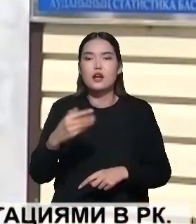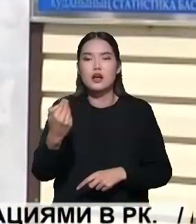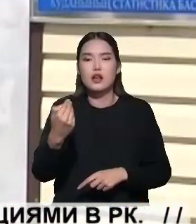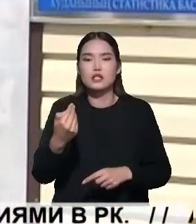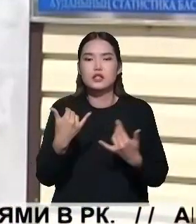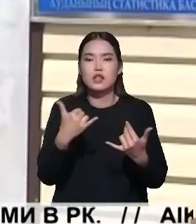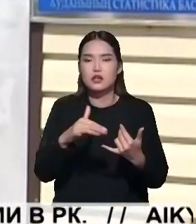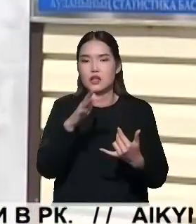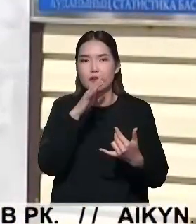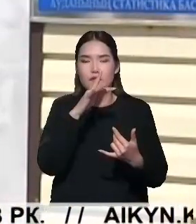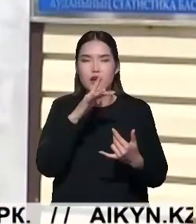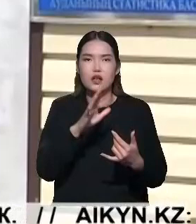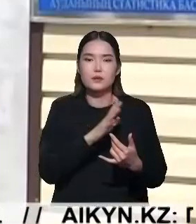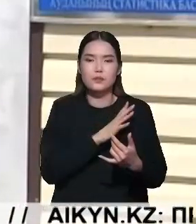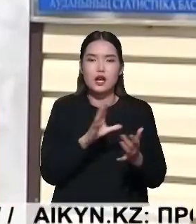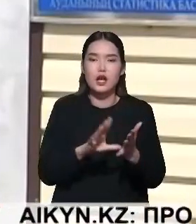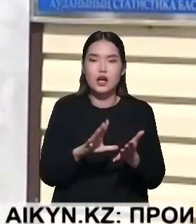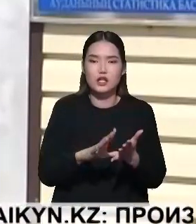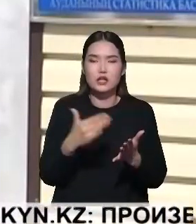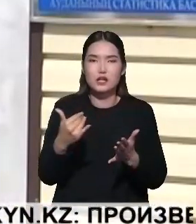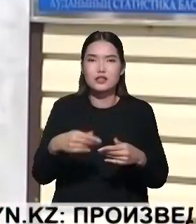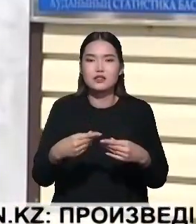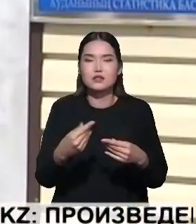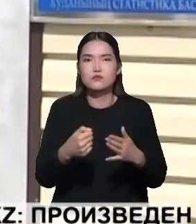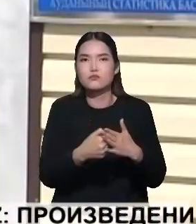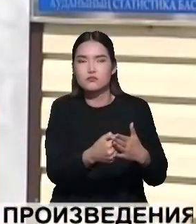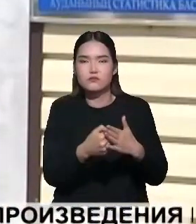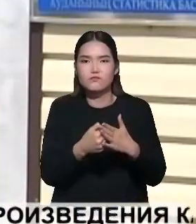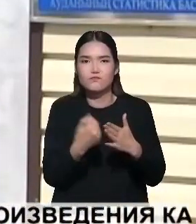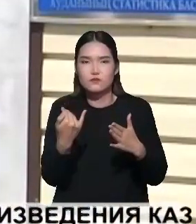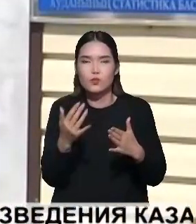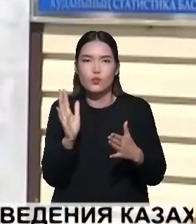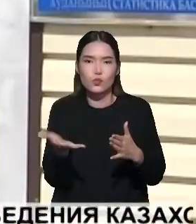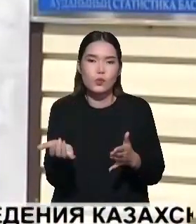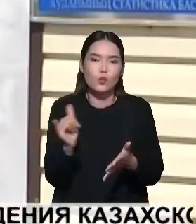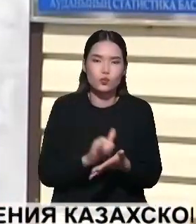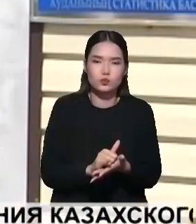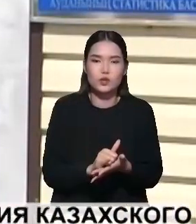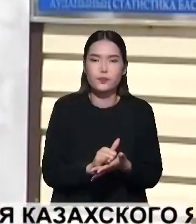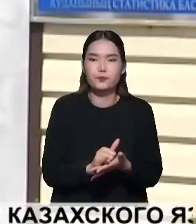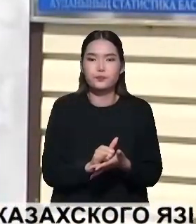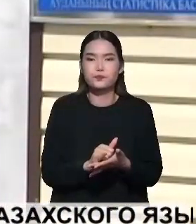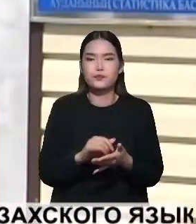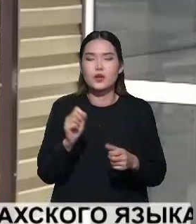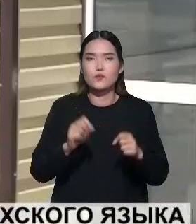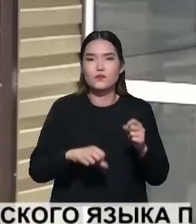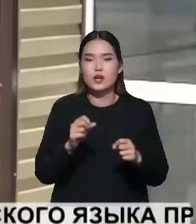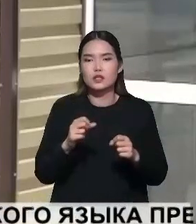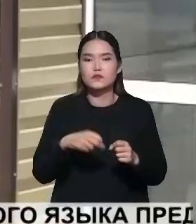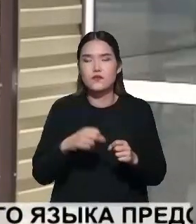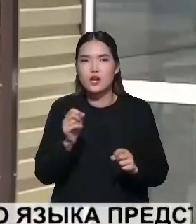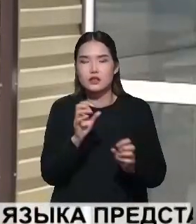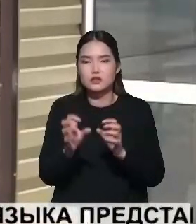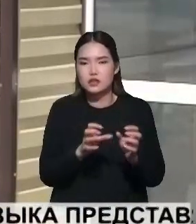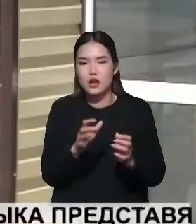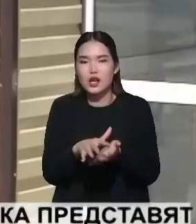настоящее время пользуются спросом и долговечностью. Также будут установлены две трансформаторные подстанции. Бюджетная